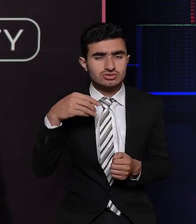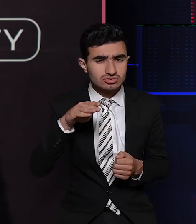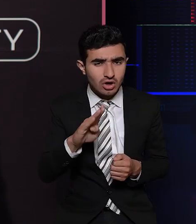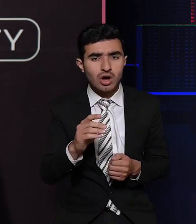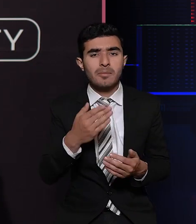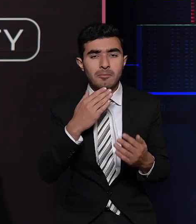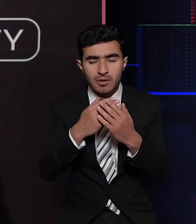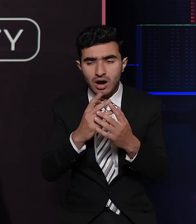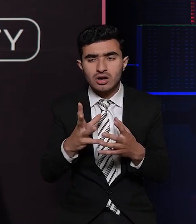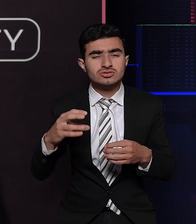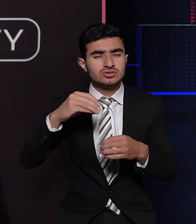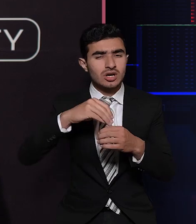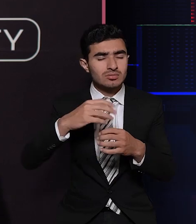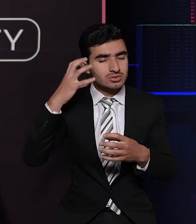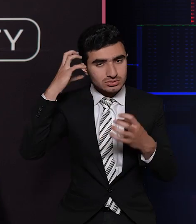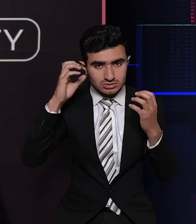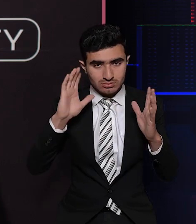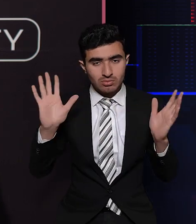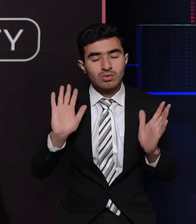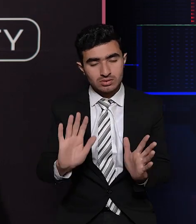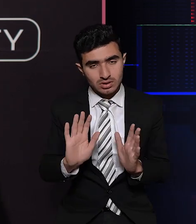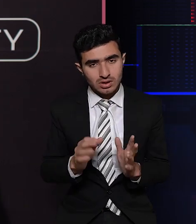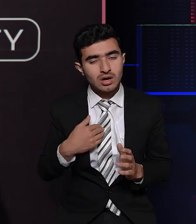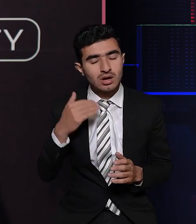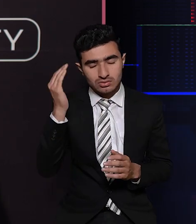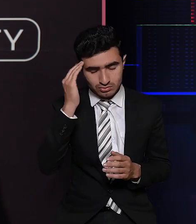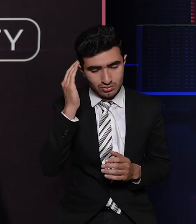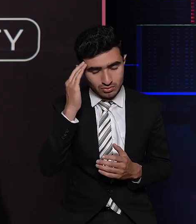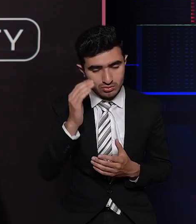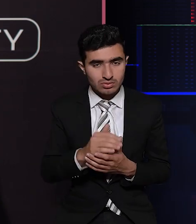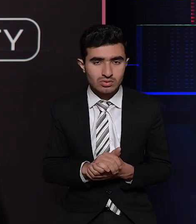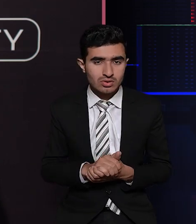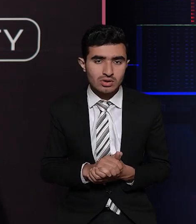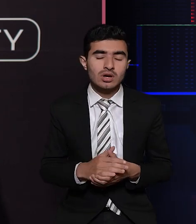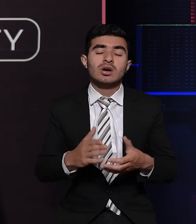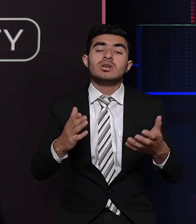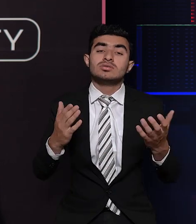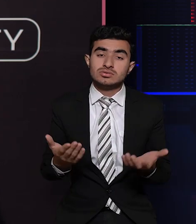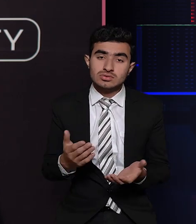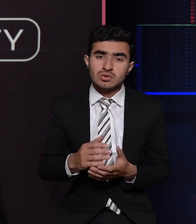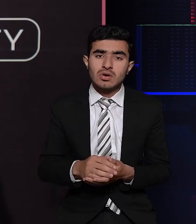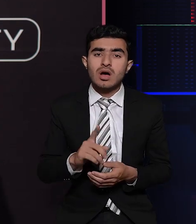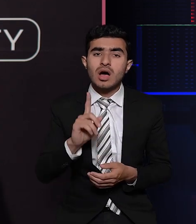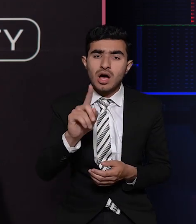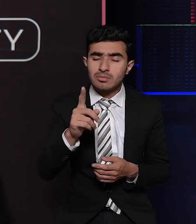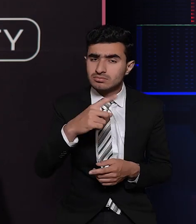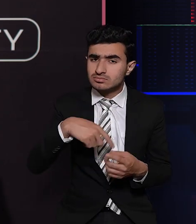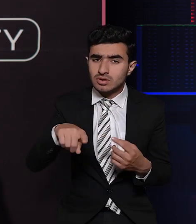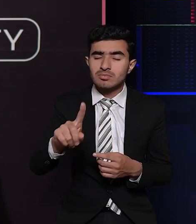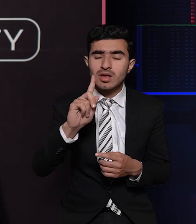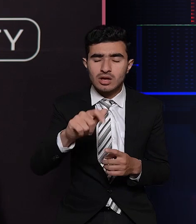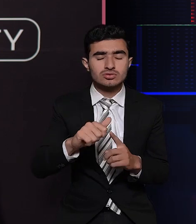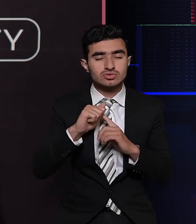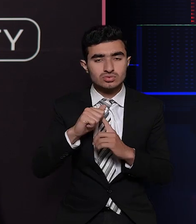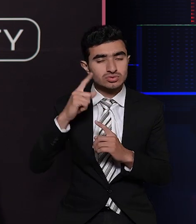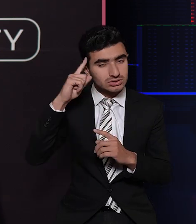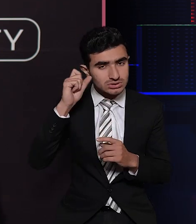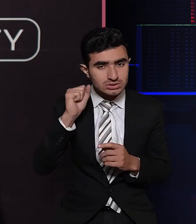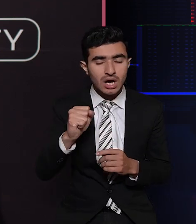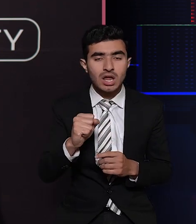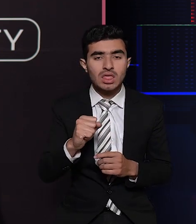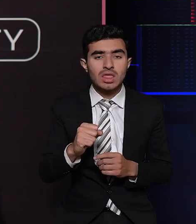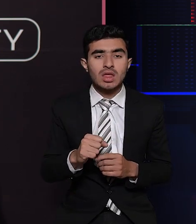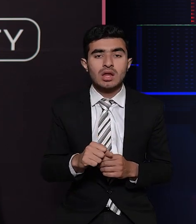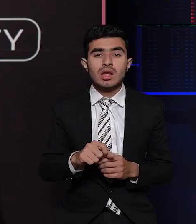ساری بھاگ دوڑ میں آپ یہ ذہن میں خیال رکھیے گا، ایک می ٹائم ہوتا ہے، وہ وقت ہوتا